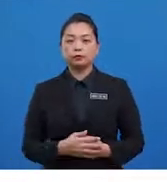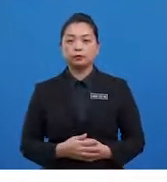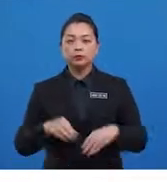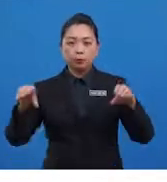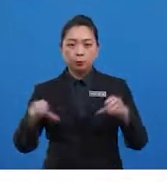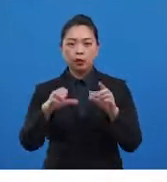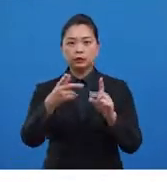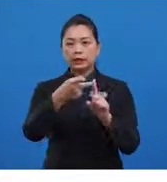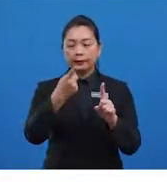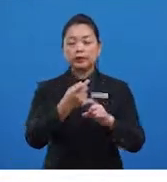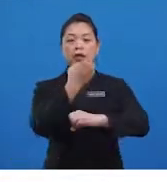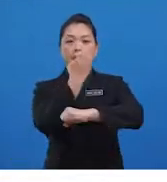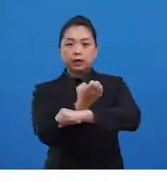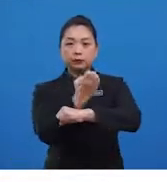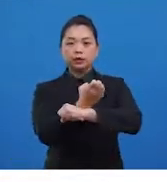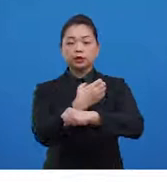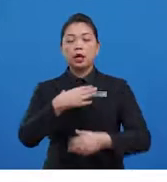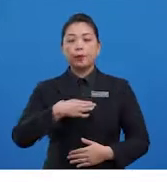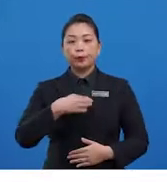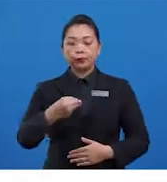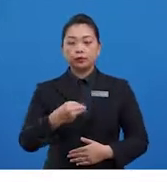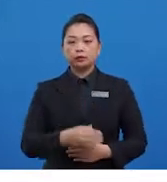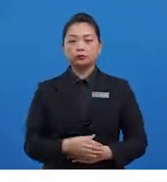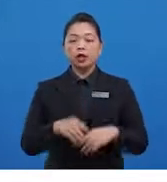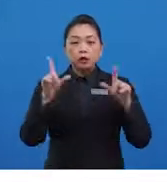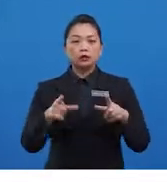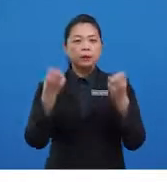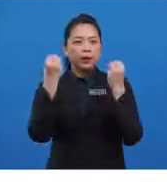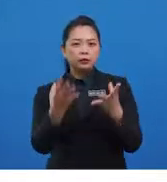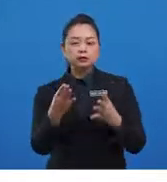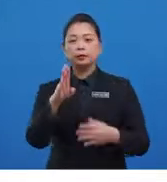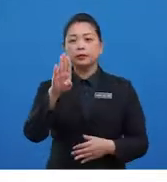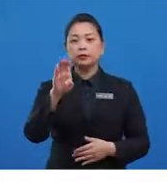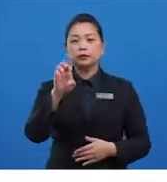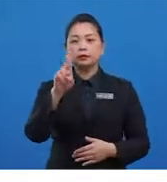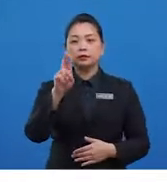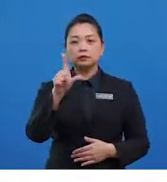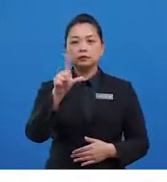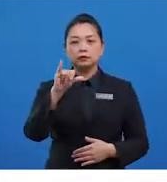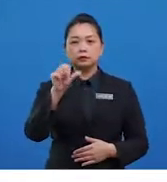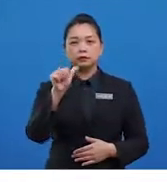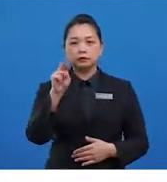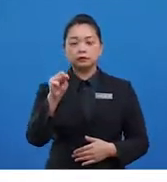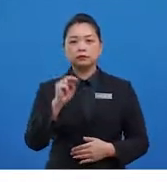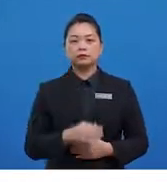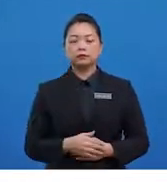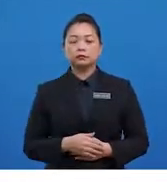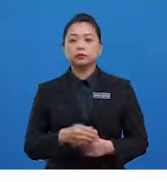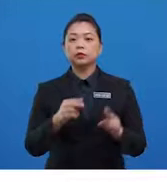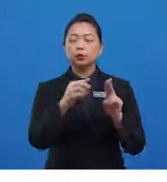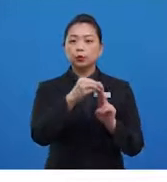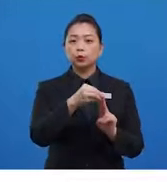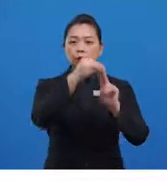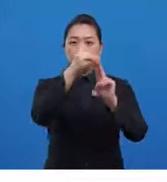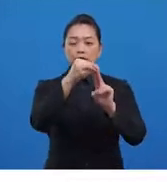ini diperbuat daripada emas putih bertatahkan penuh dengan permata berlian. Uniknya kalung ini